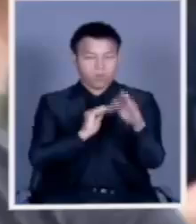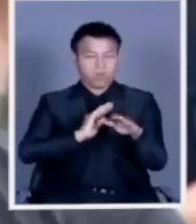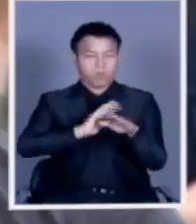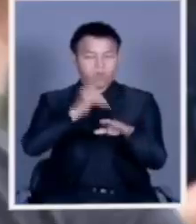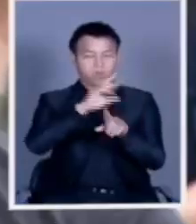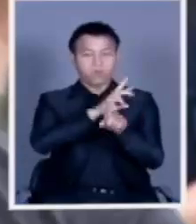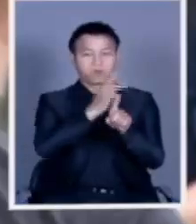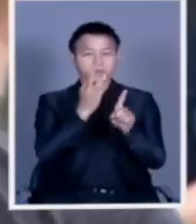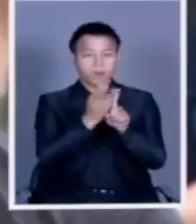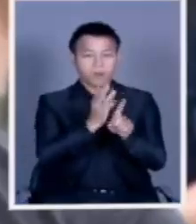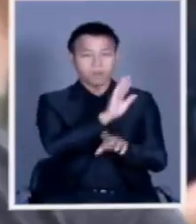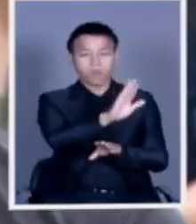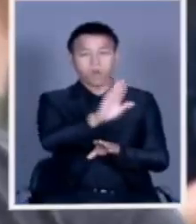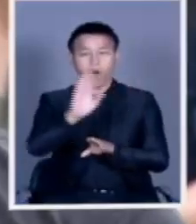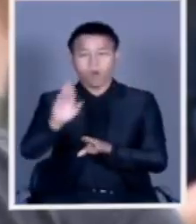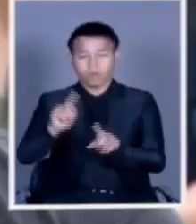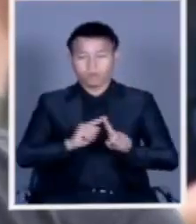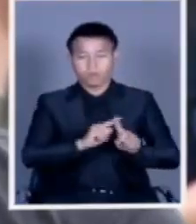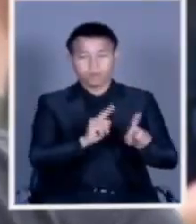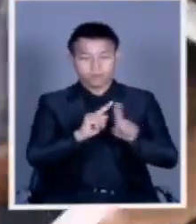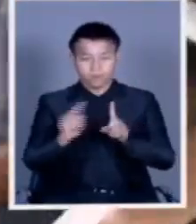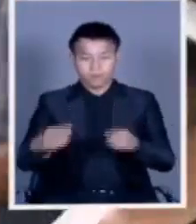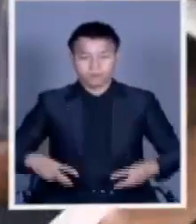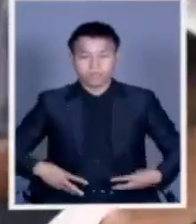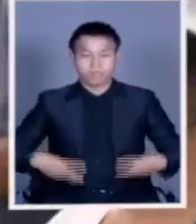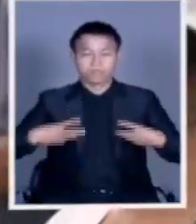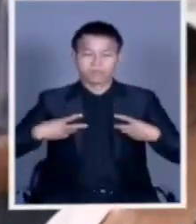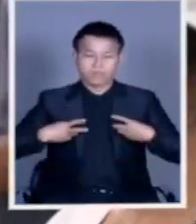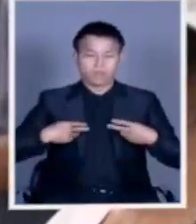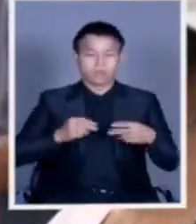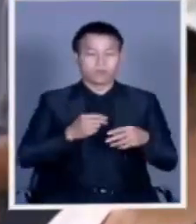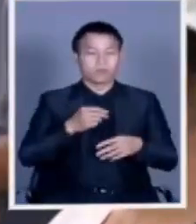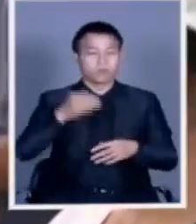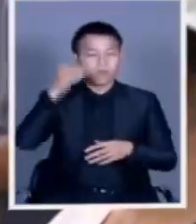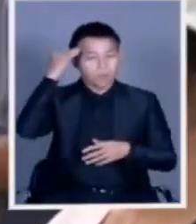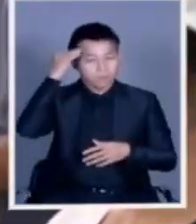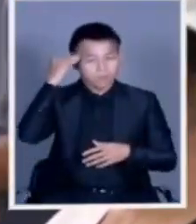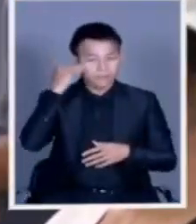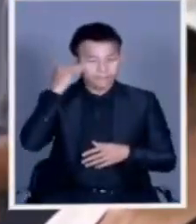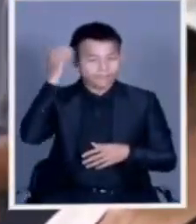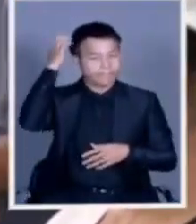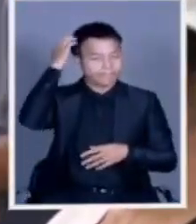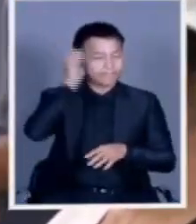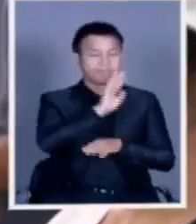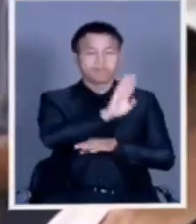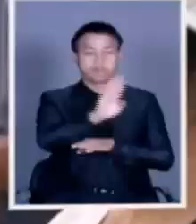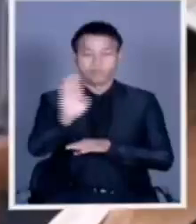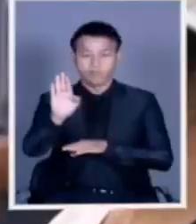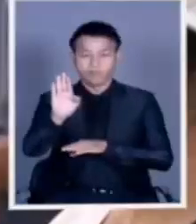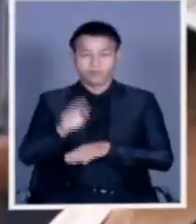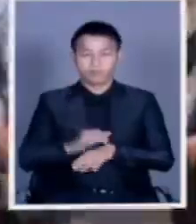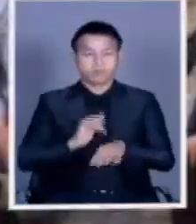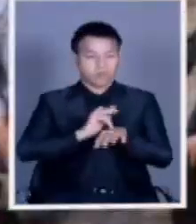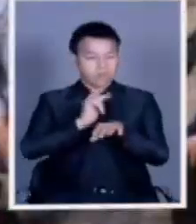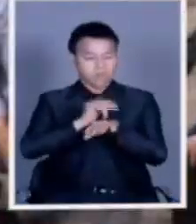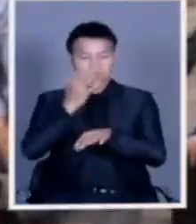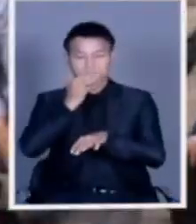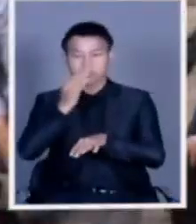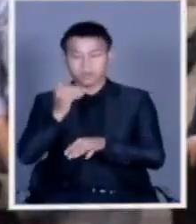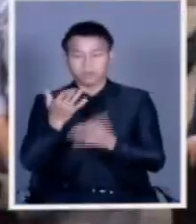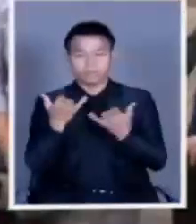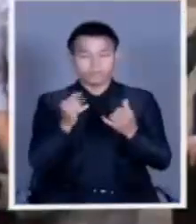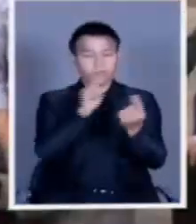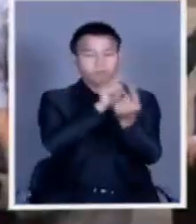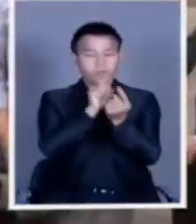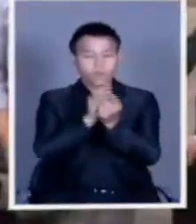วัฒนธรรมวิธีการดำรงชีวิตและความสวยงามของทิวทัศน์ธรรมชาติทั้งเป็นเวทีพบปะแลกเปลี่ยนเหียน